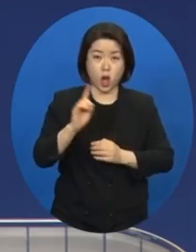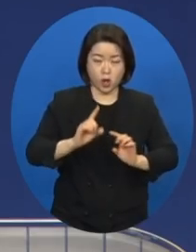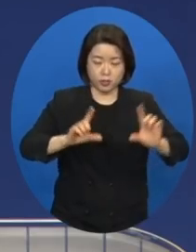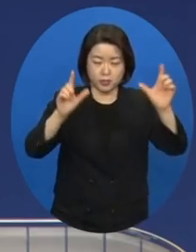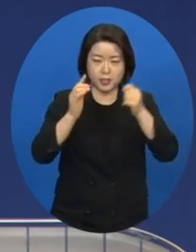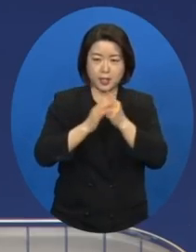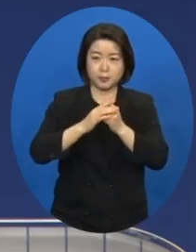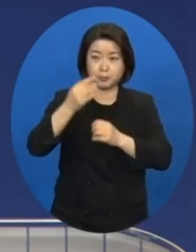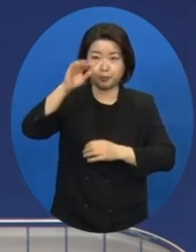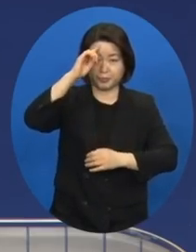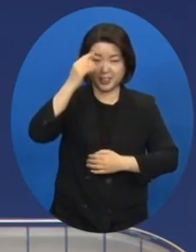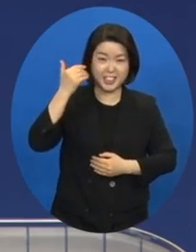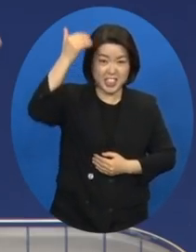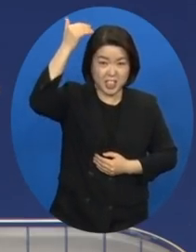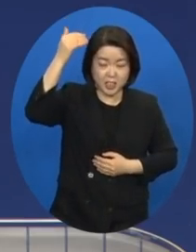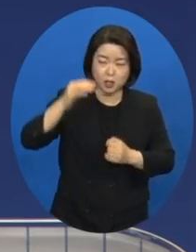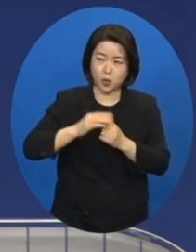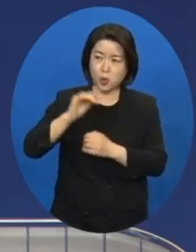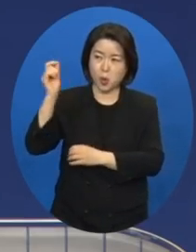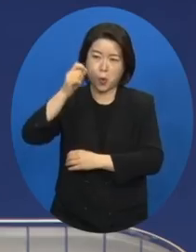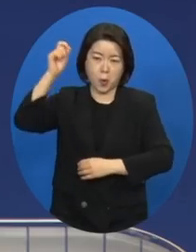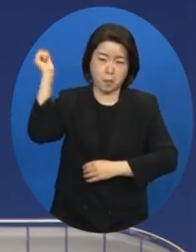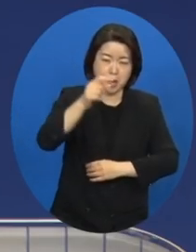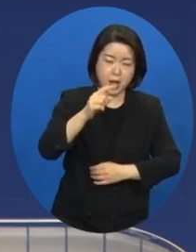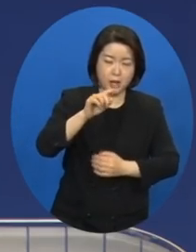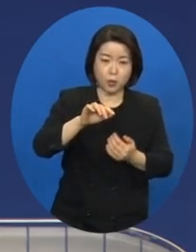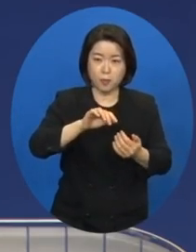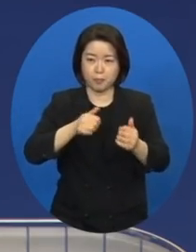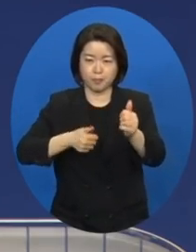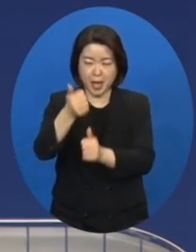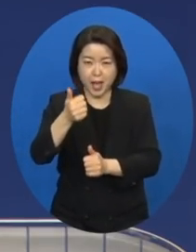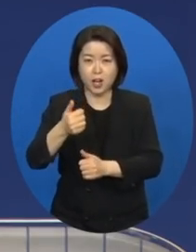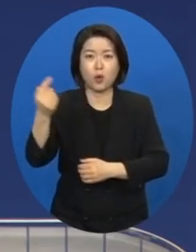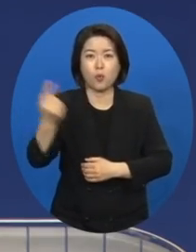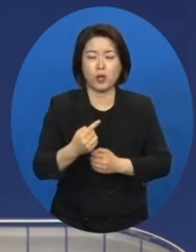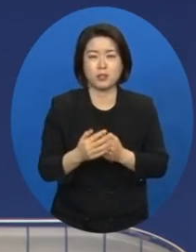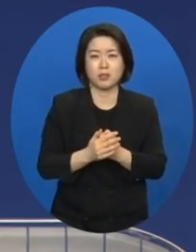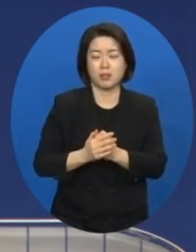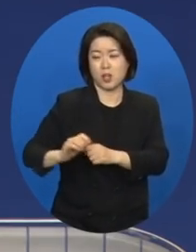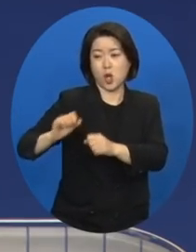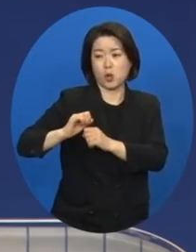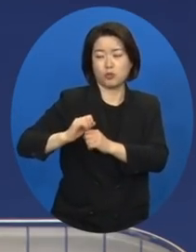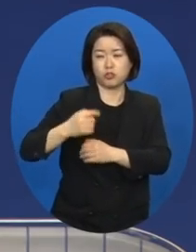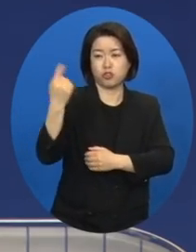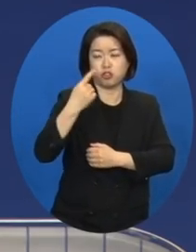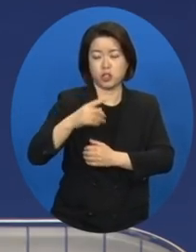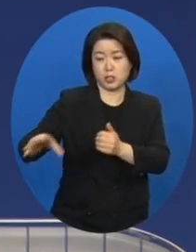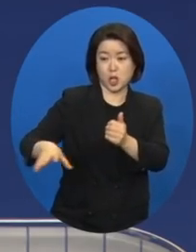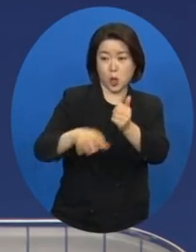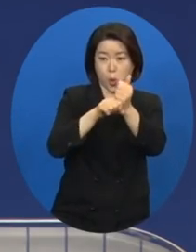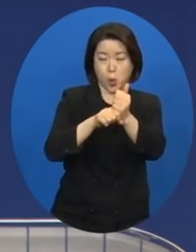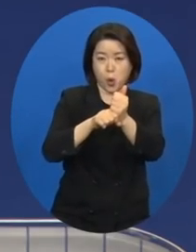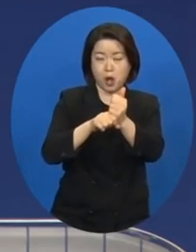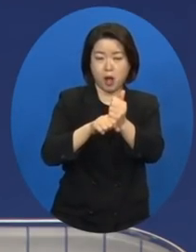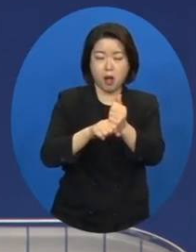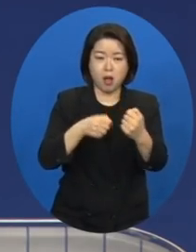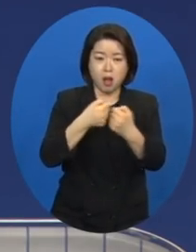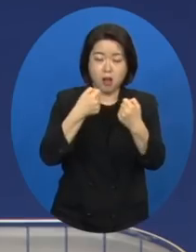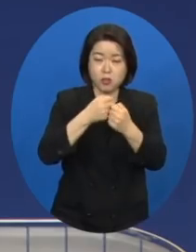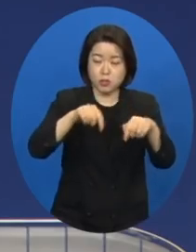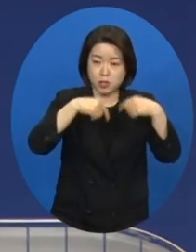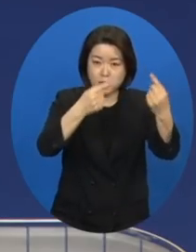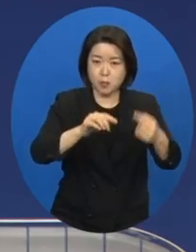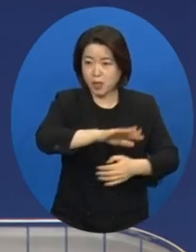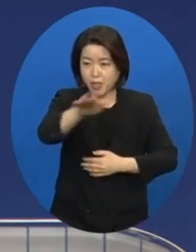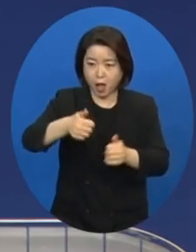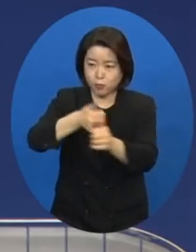무너뜨리고 물리치고 왔습니다. 사람들이 막 다윗을 칭찬했습니다. 천부장으로 전쟁을 보내면 가는 전쟁마다 이기는 거예요.